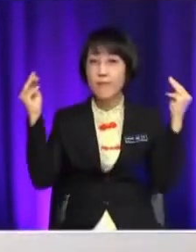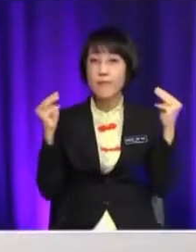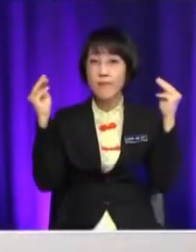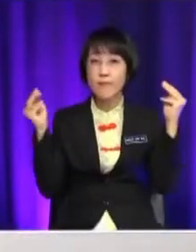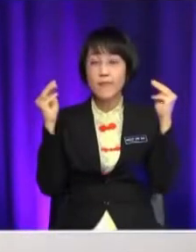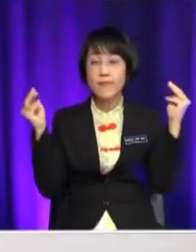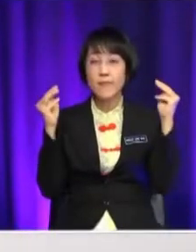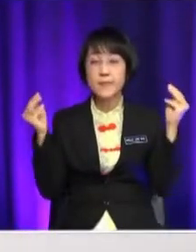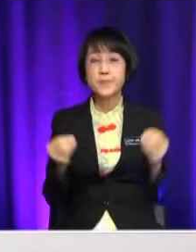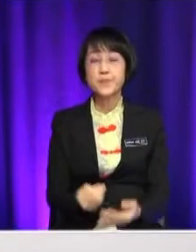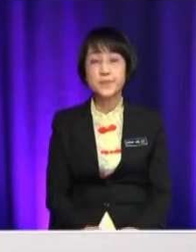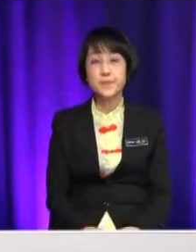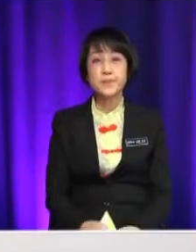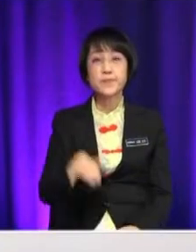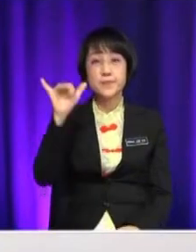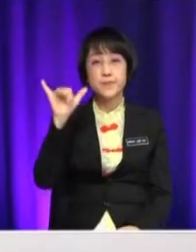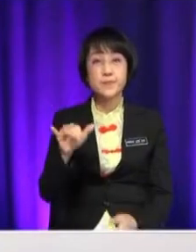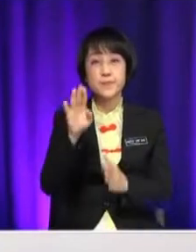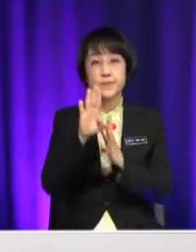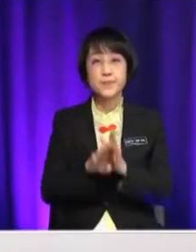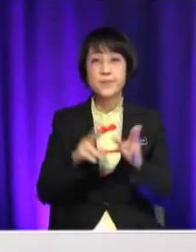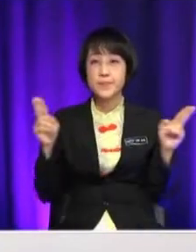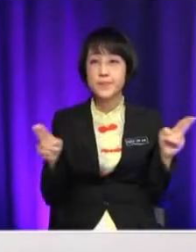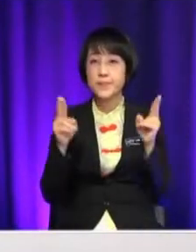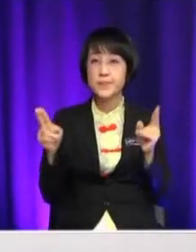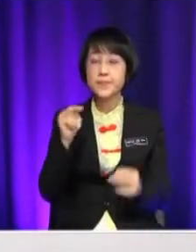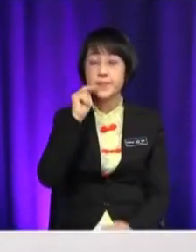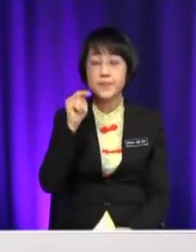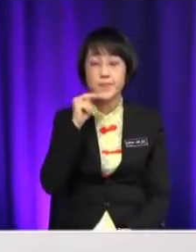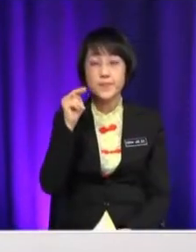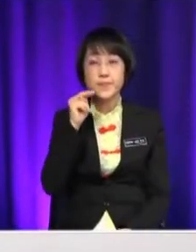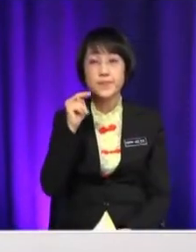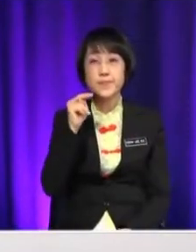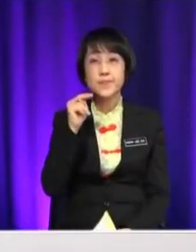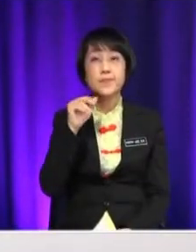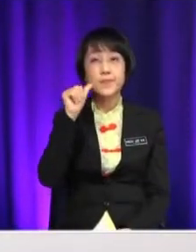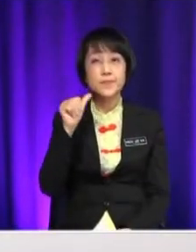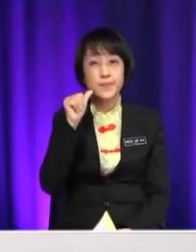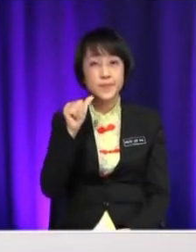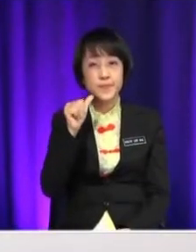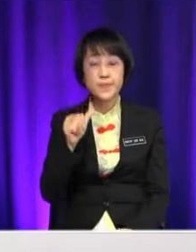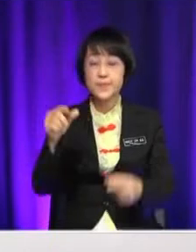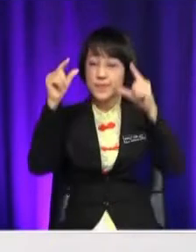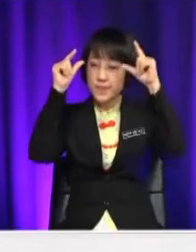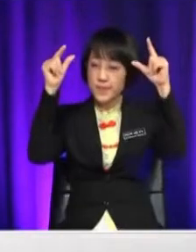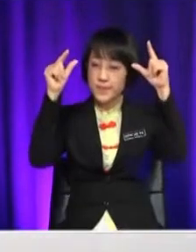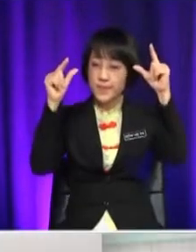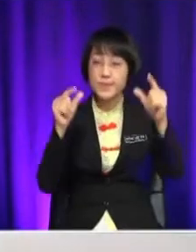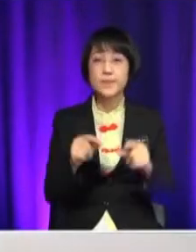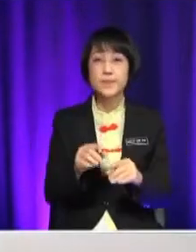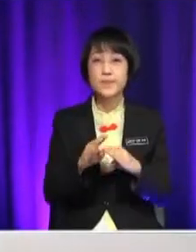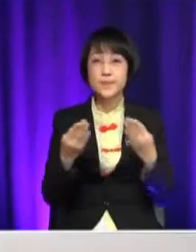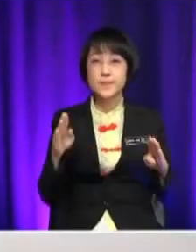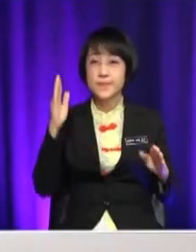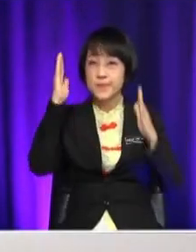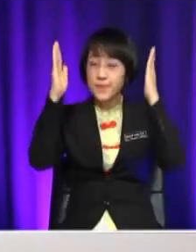Helmi, Yang Berusaha Puan Hasfariza binti Abdul Hamid merangkap Guru Bahasa Melayu 5 Internet,